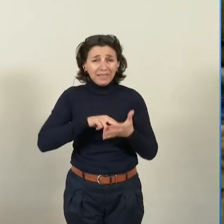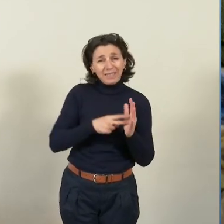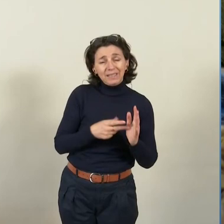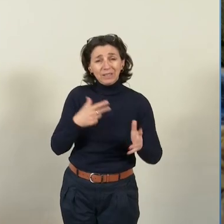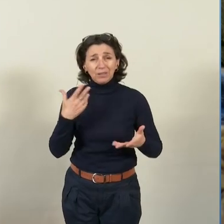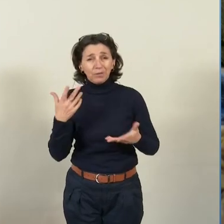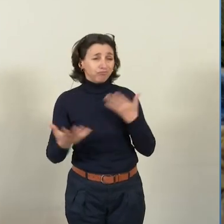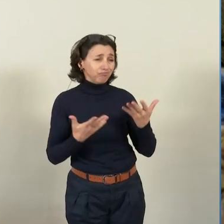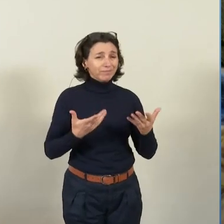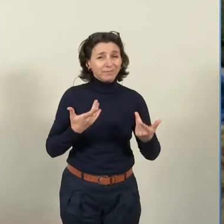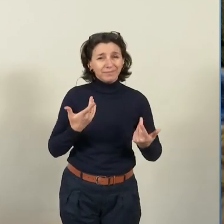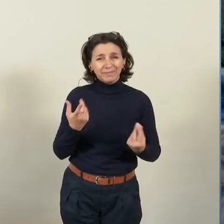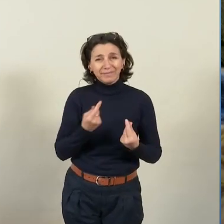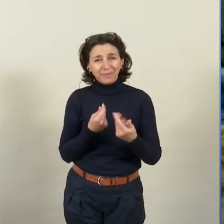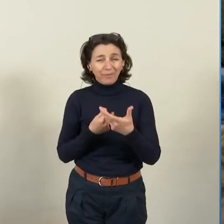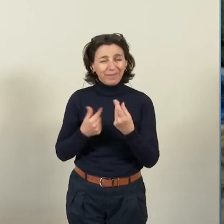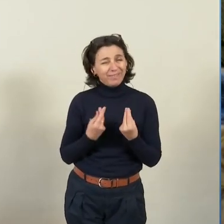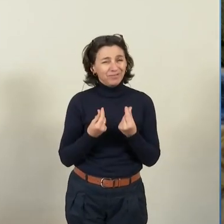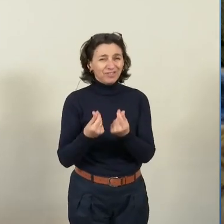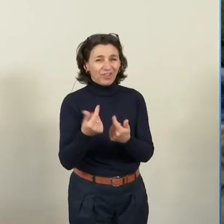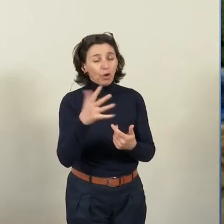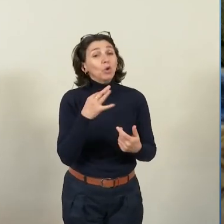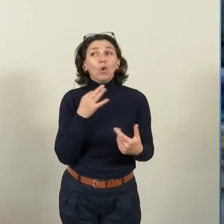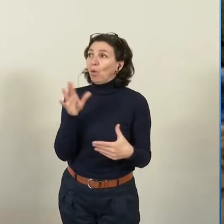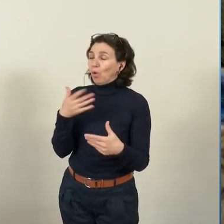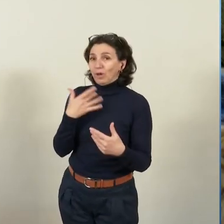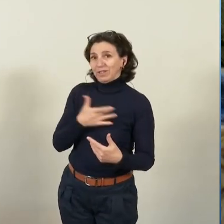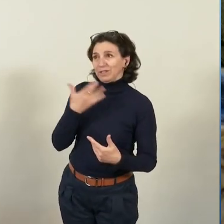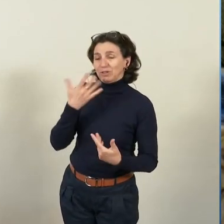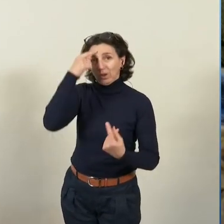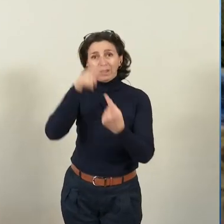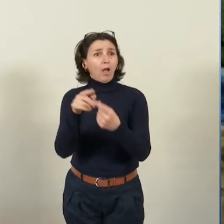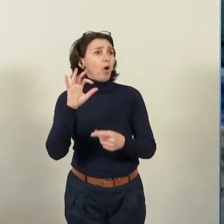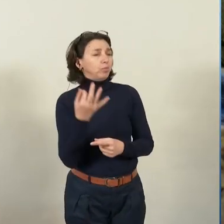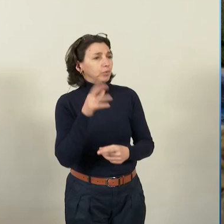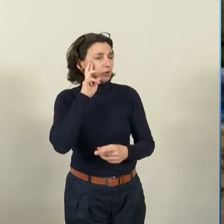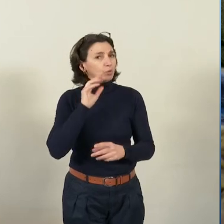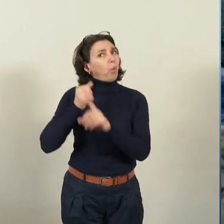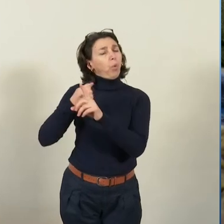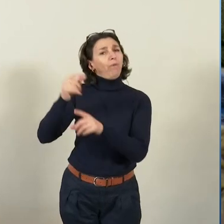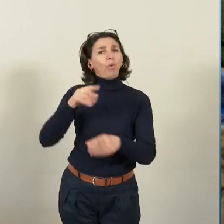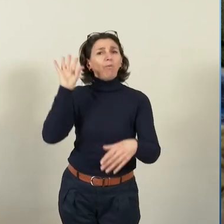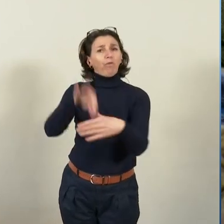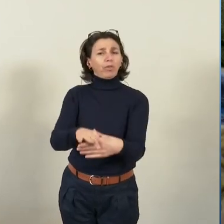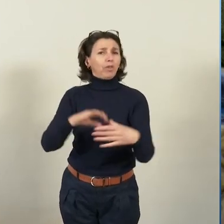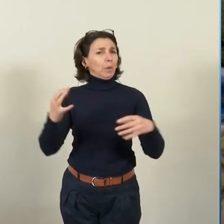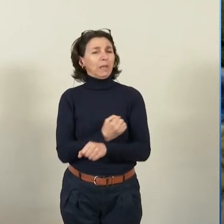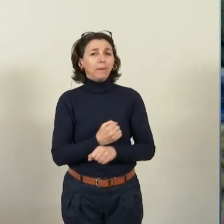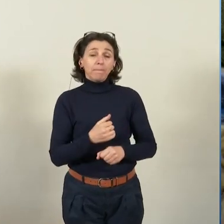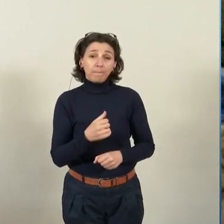sont qu'on peut-être amené à à voter en disant effectivement il faut lutter contre ceci cela et puis en